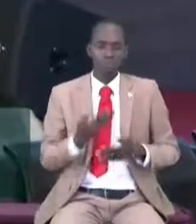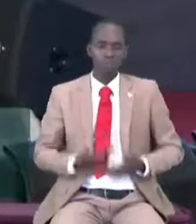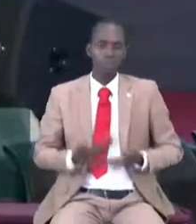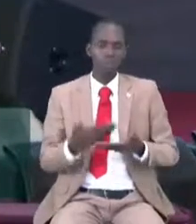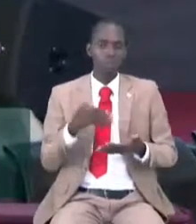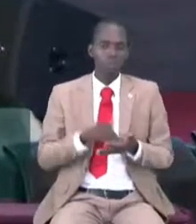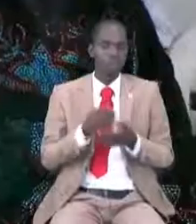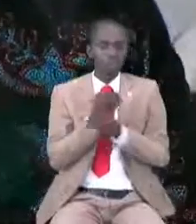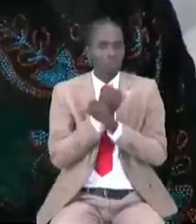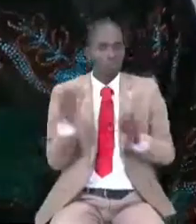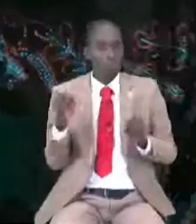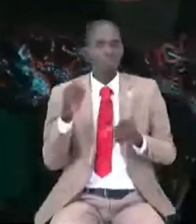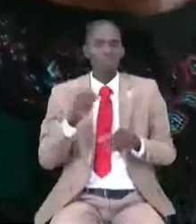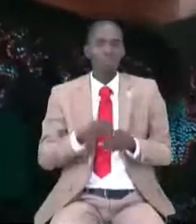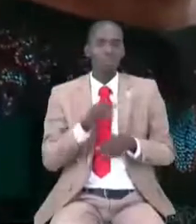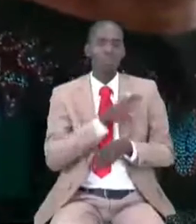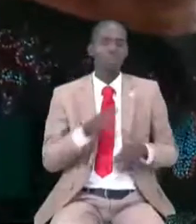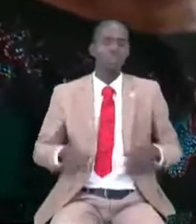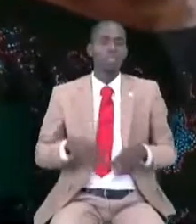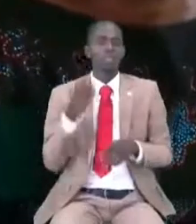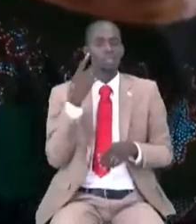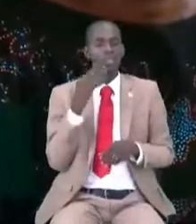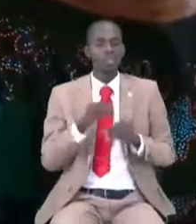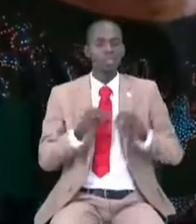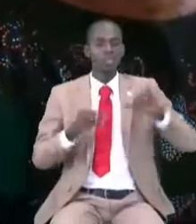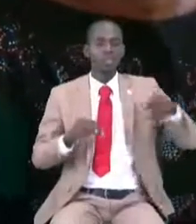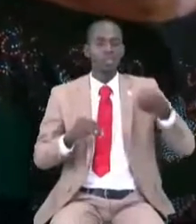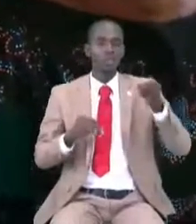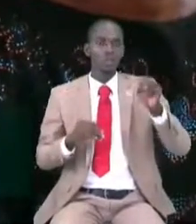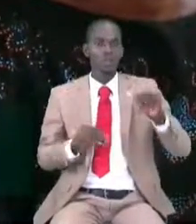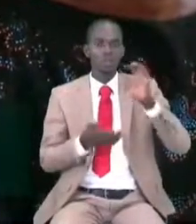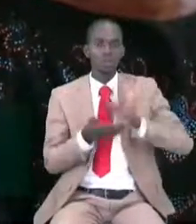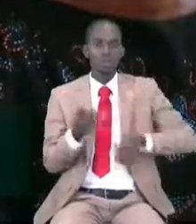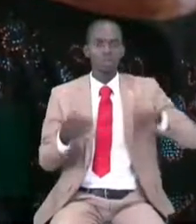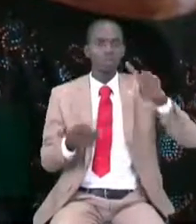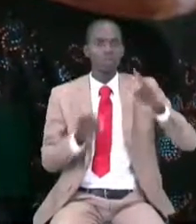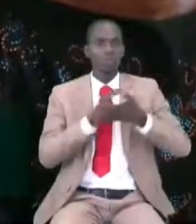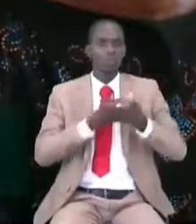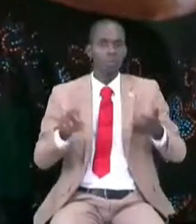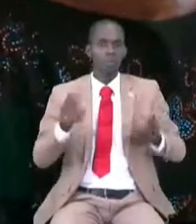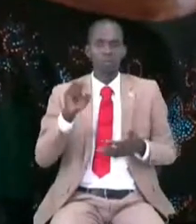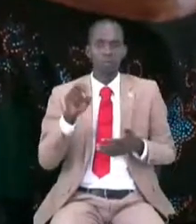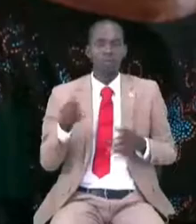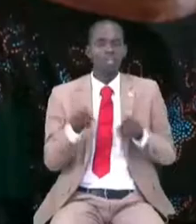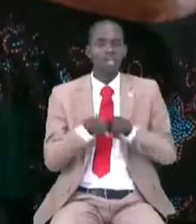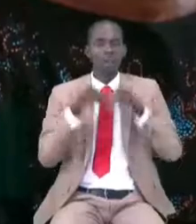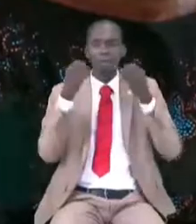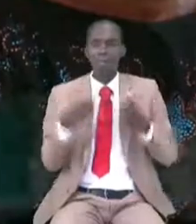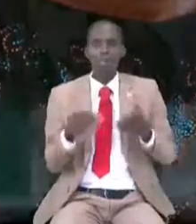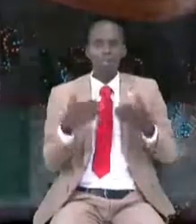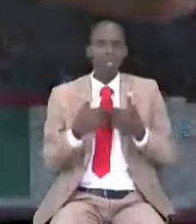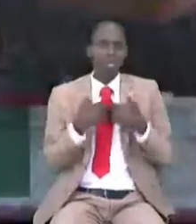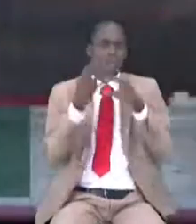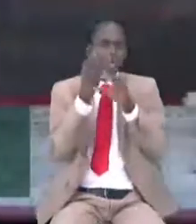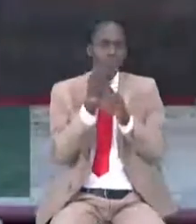Jean chapitre 1, verset 12 dit, mais à tous ceux qui l'ont reçu, à ceux qui croient en son